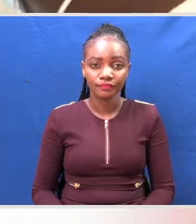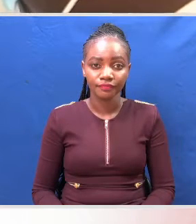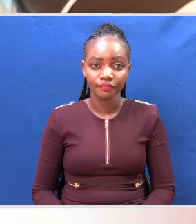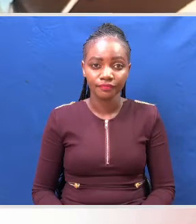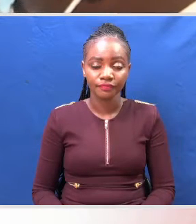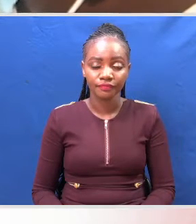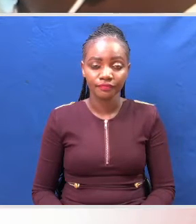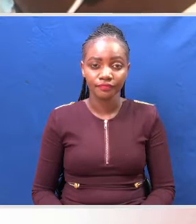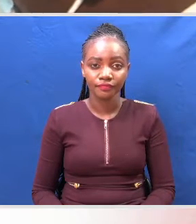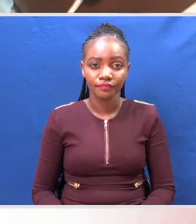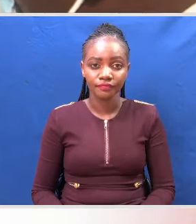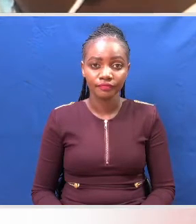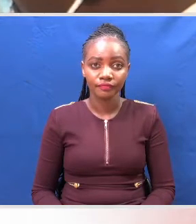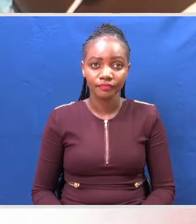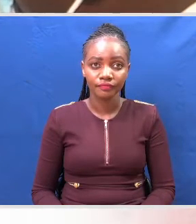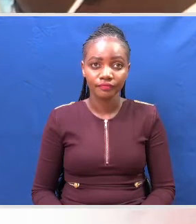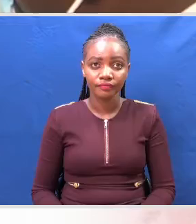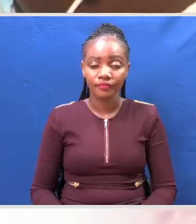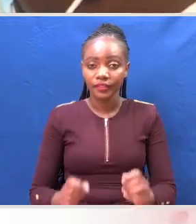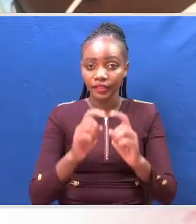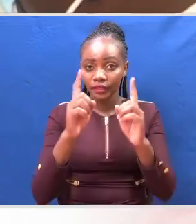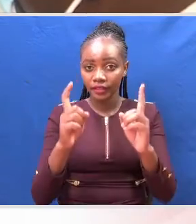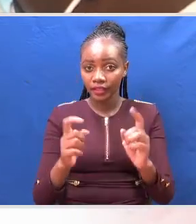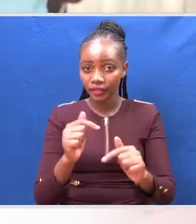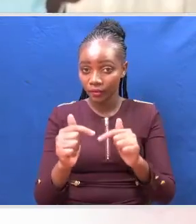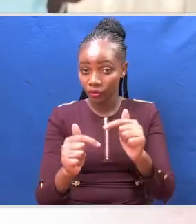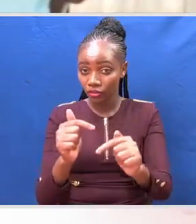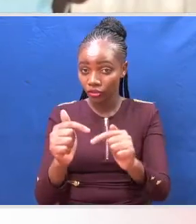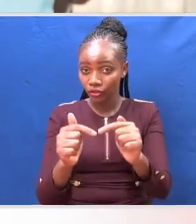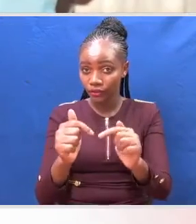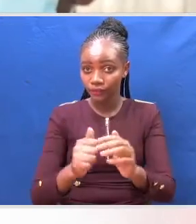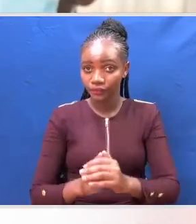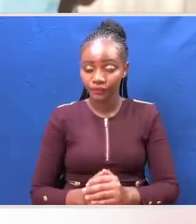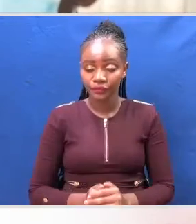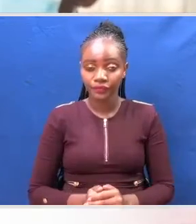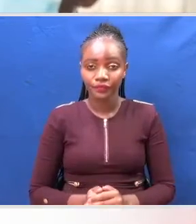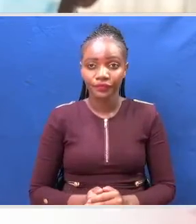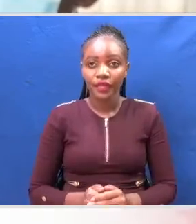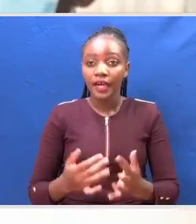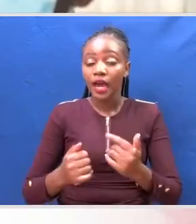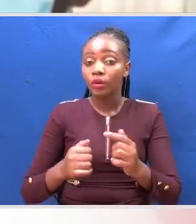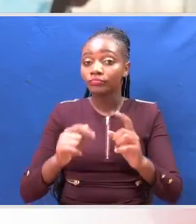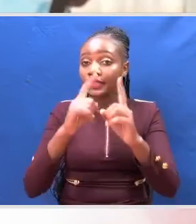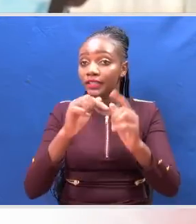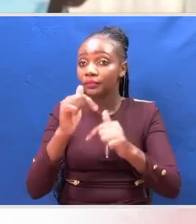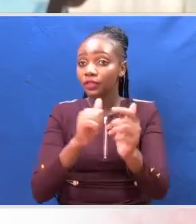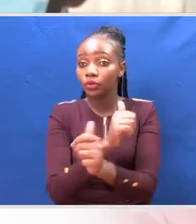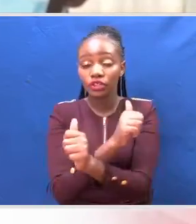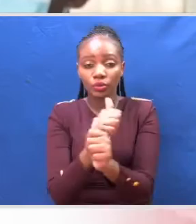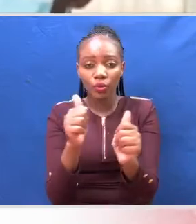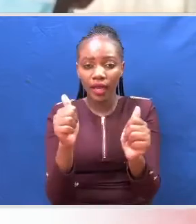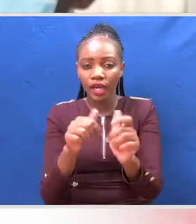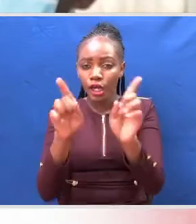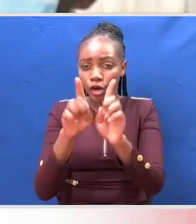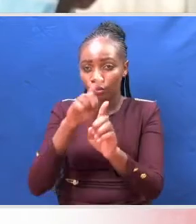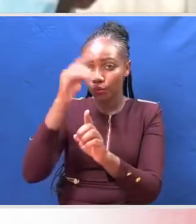Good morning. Good morning to you. Good sir. Yeah, the process has been moving smoothly. Having in mind